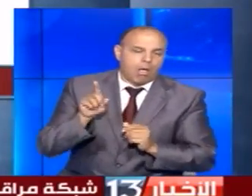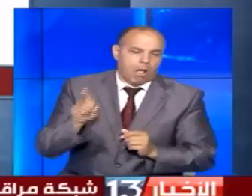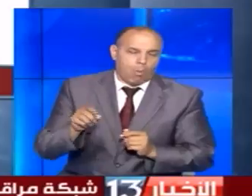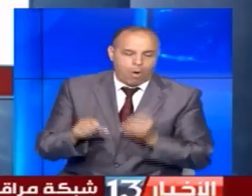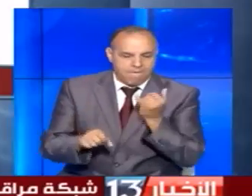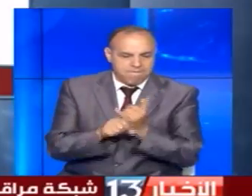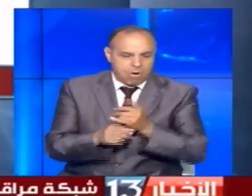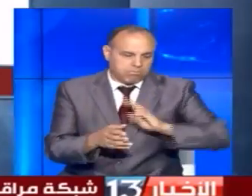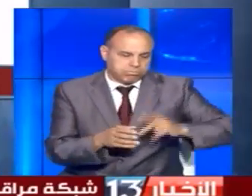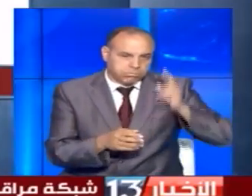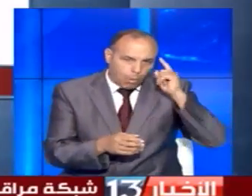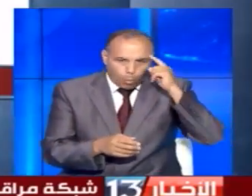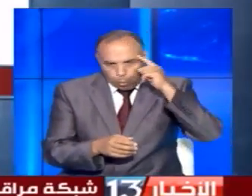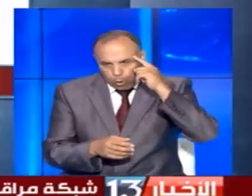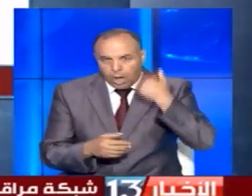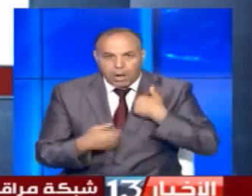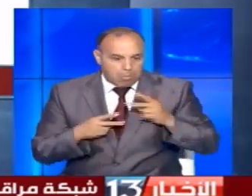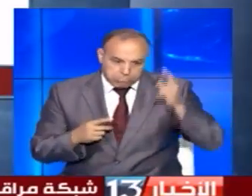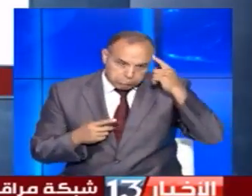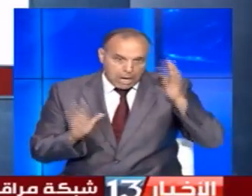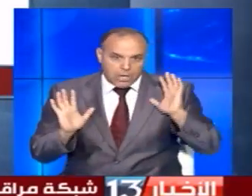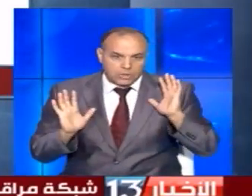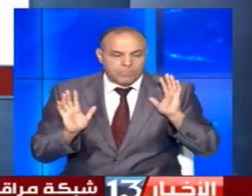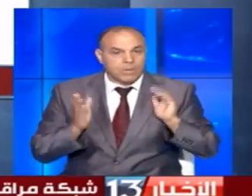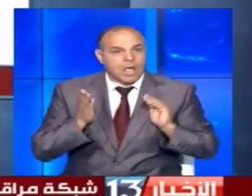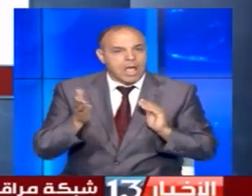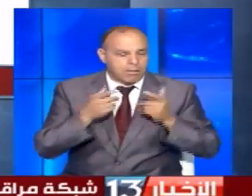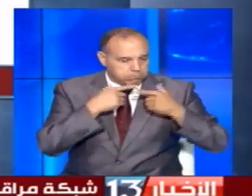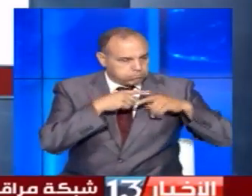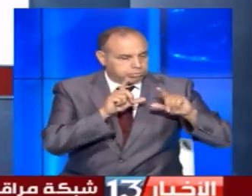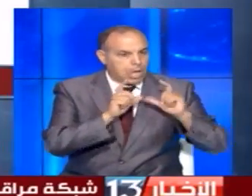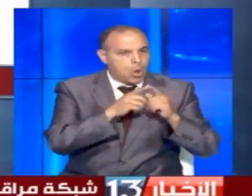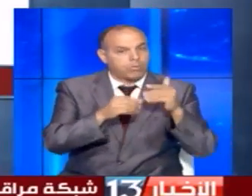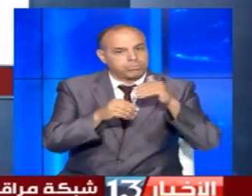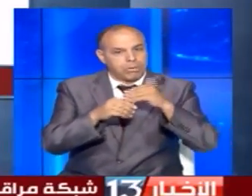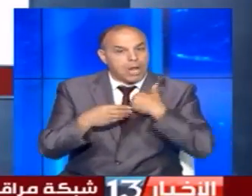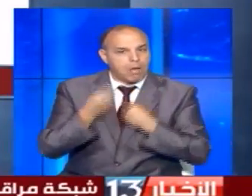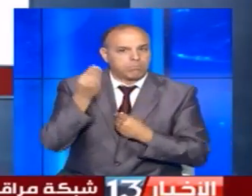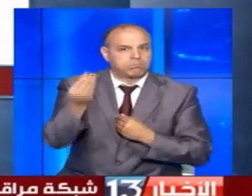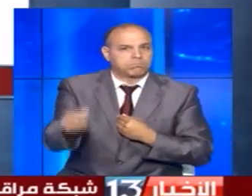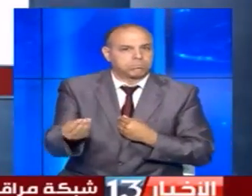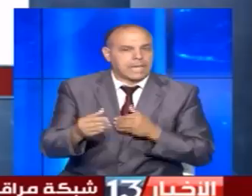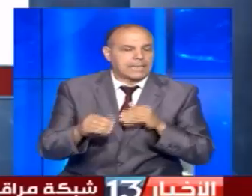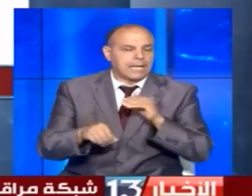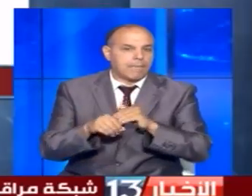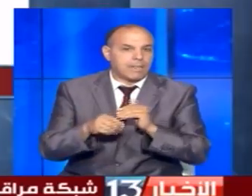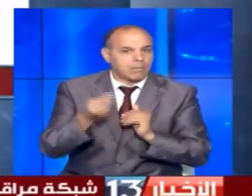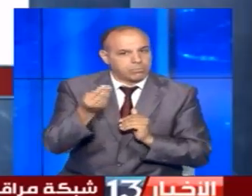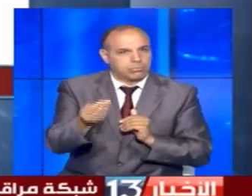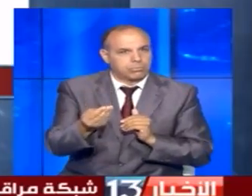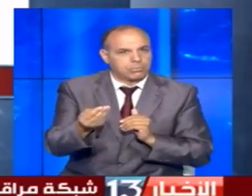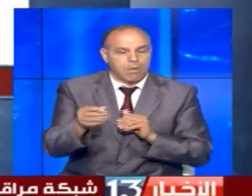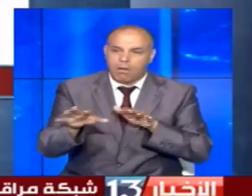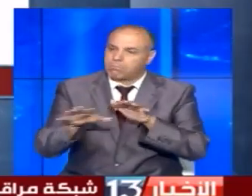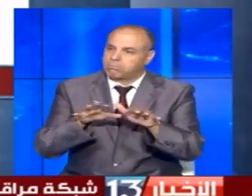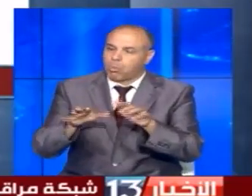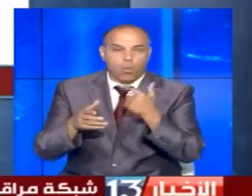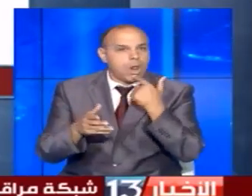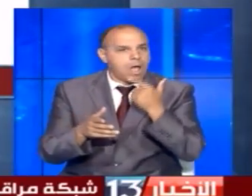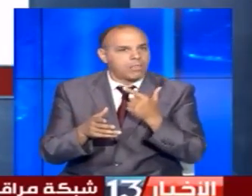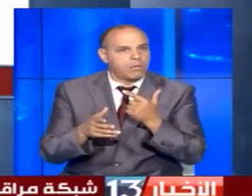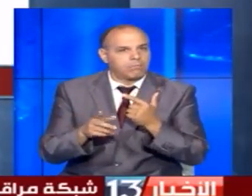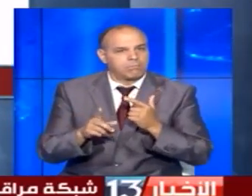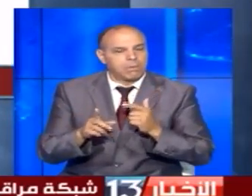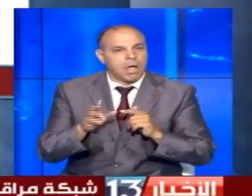وتزوير إمضاءاتهم دون موافقتهم من أعلام الهيئة العليا المستقلة للانتخابات لاتخاذ الإجراءات